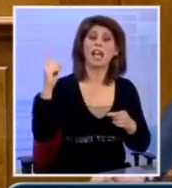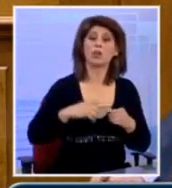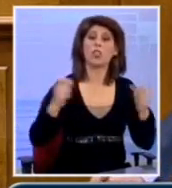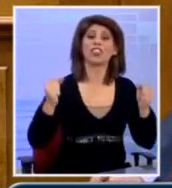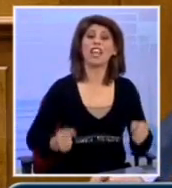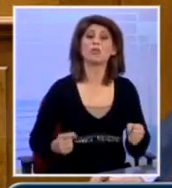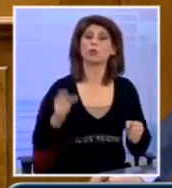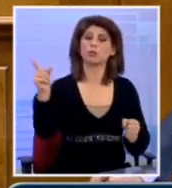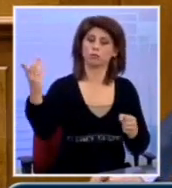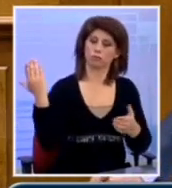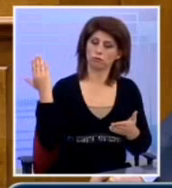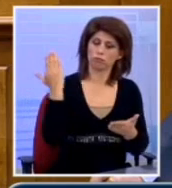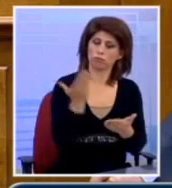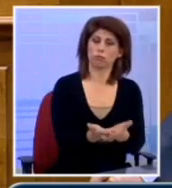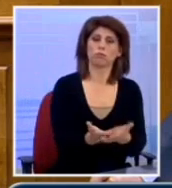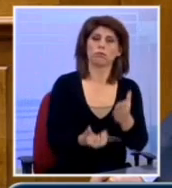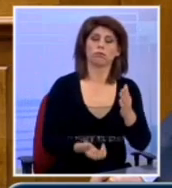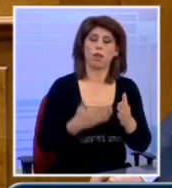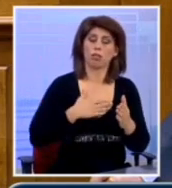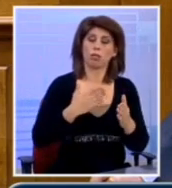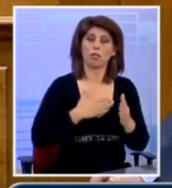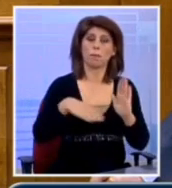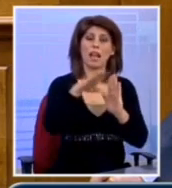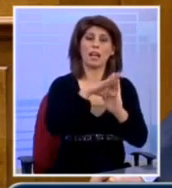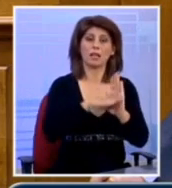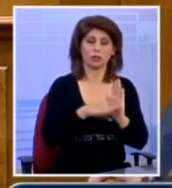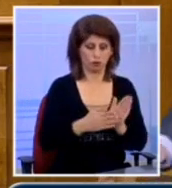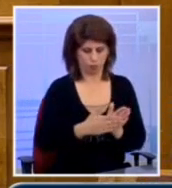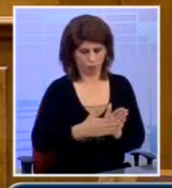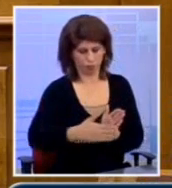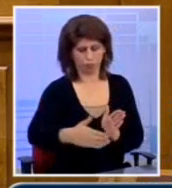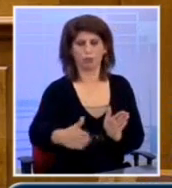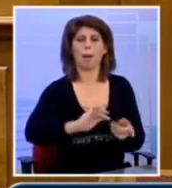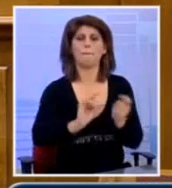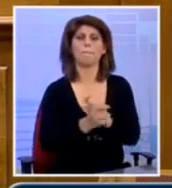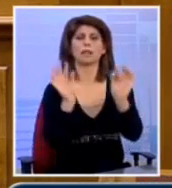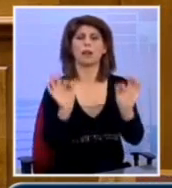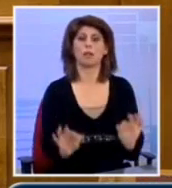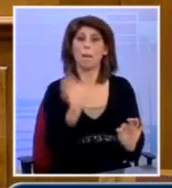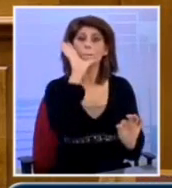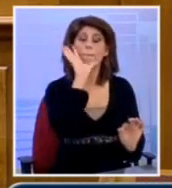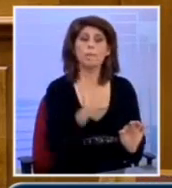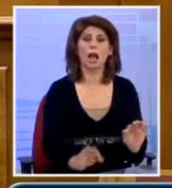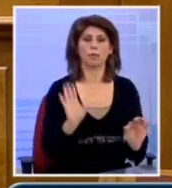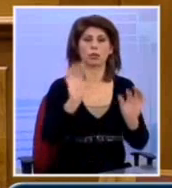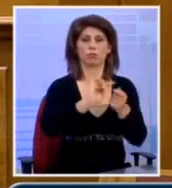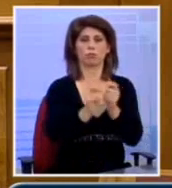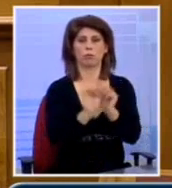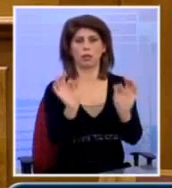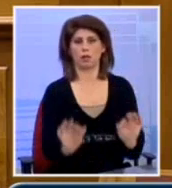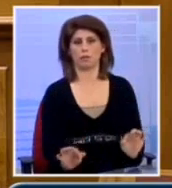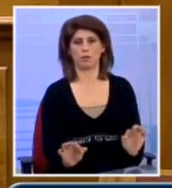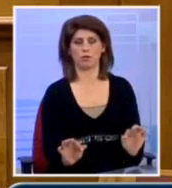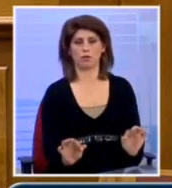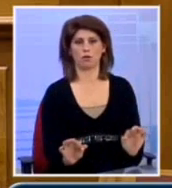θεσμούς, τη δική της λίστα βραχυπρόθεσμων μεταρρυθμίσεων, πραγματικών μεταρρυθμίσεων, που